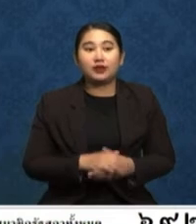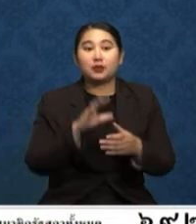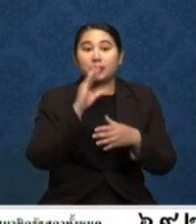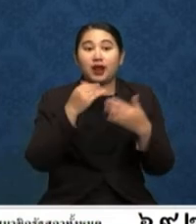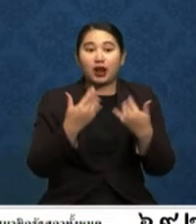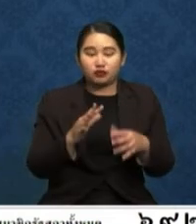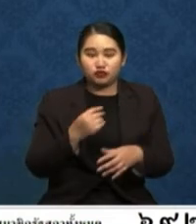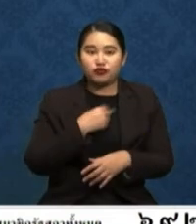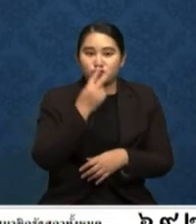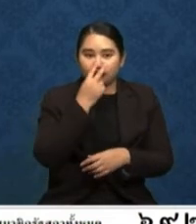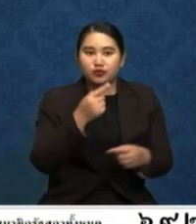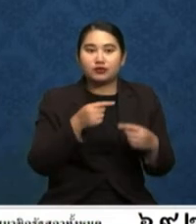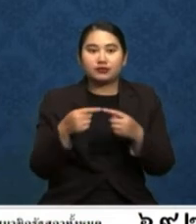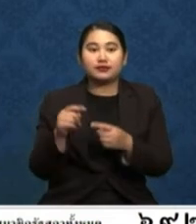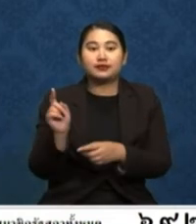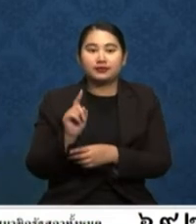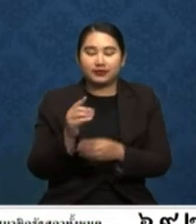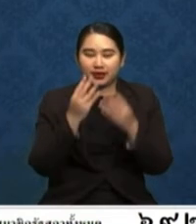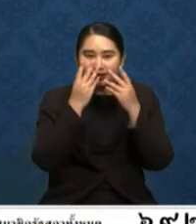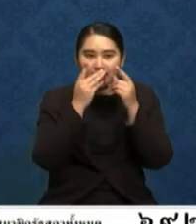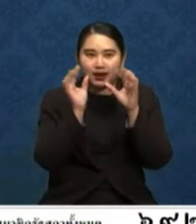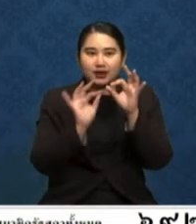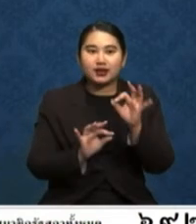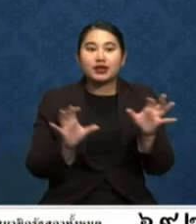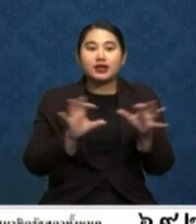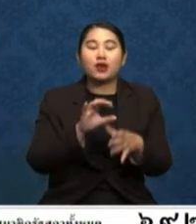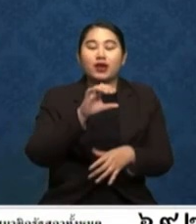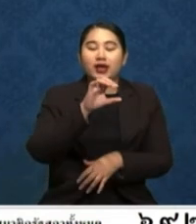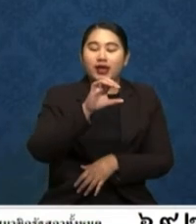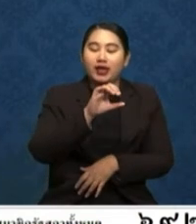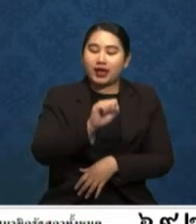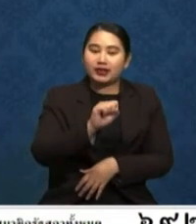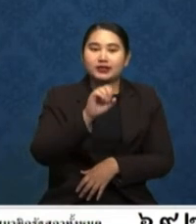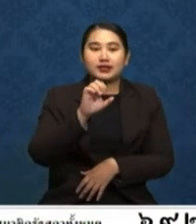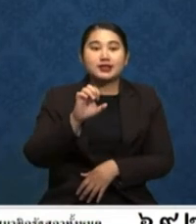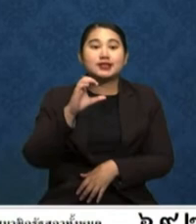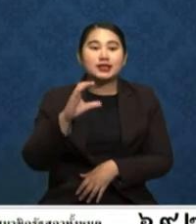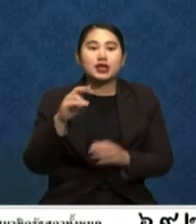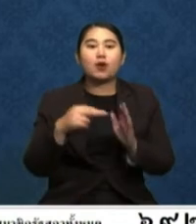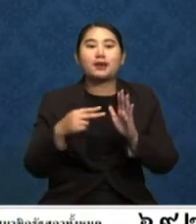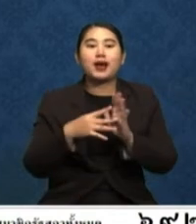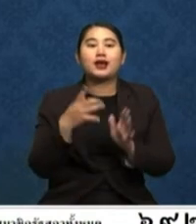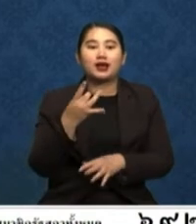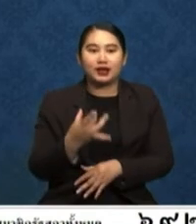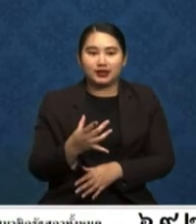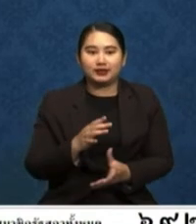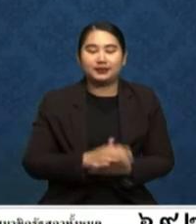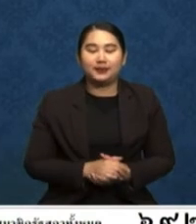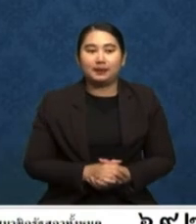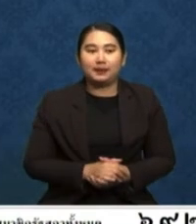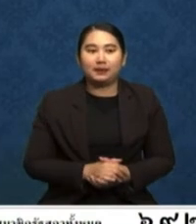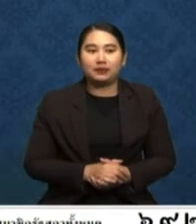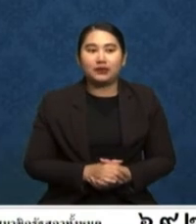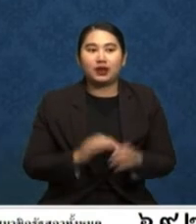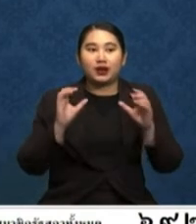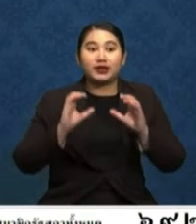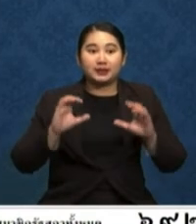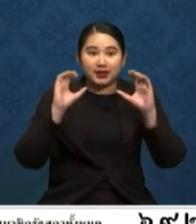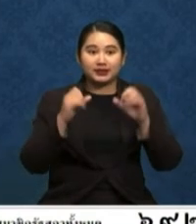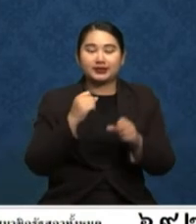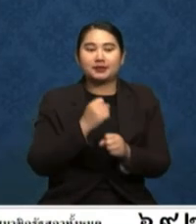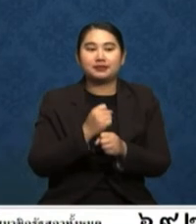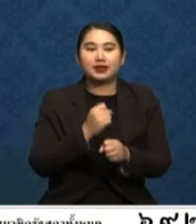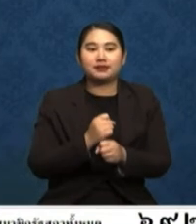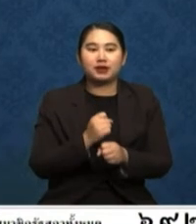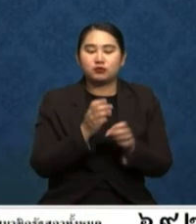ต้องมาดูกันสักนิดนึงว่ารายละเอียดของ secคืออะไรดิฉันสรุปง่ายๆนะคะว่ารัฐบาลนี้ไม่